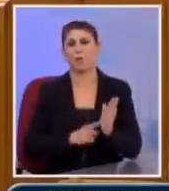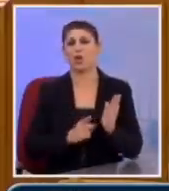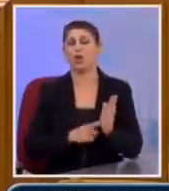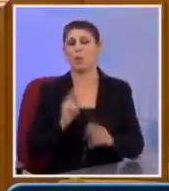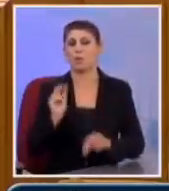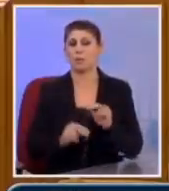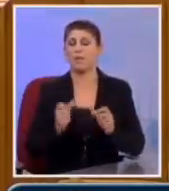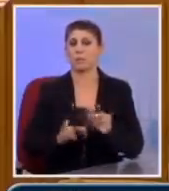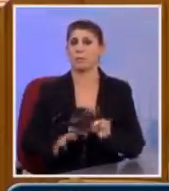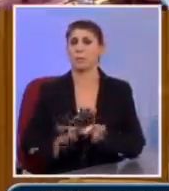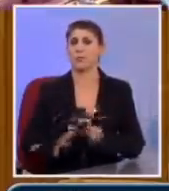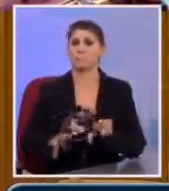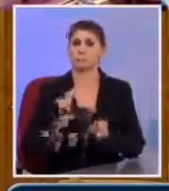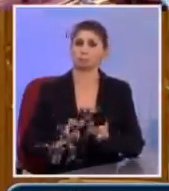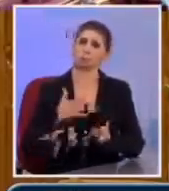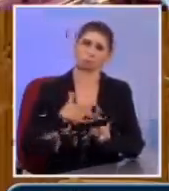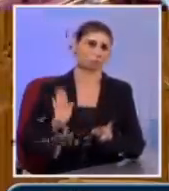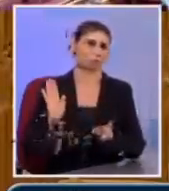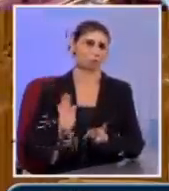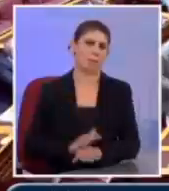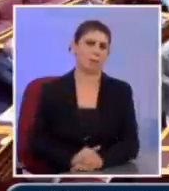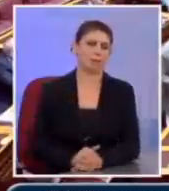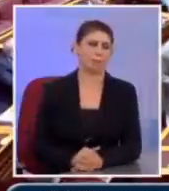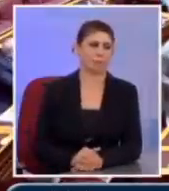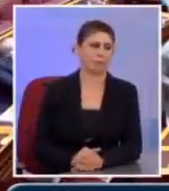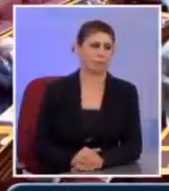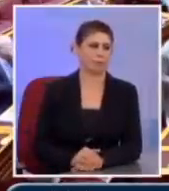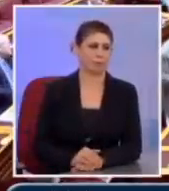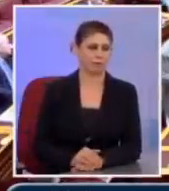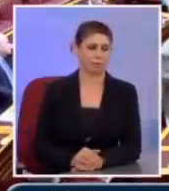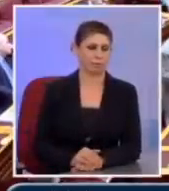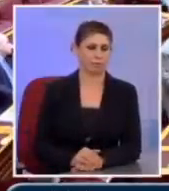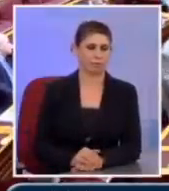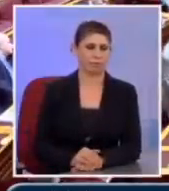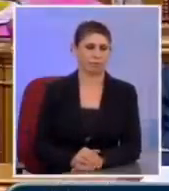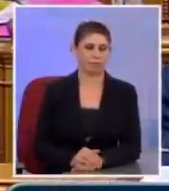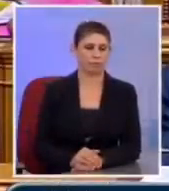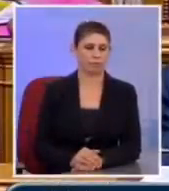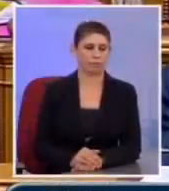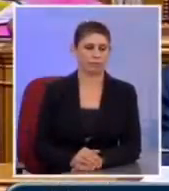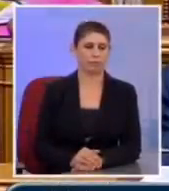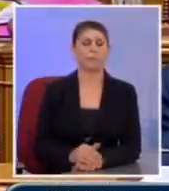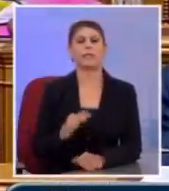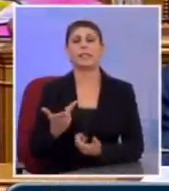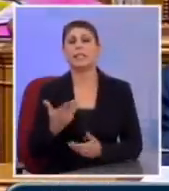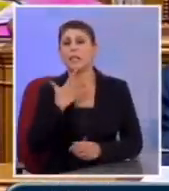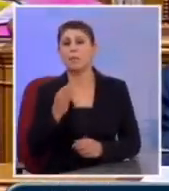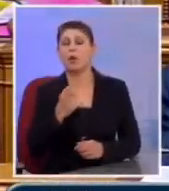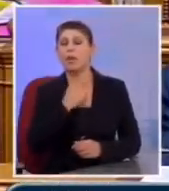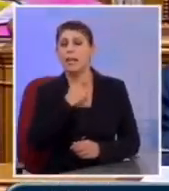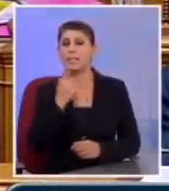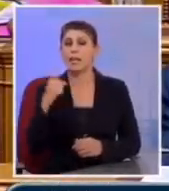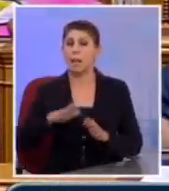νομοθετήσει με βάση αυτό που θα θέλαμε. Λοιπόν, γιατί λοιπόν χρειάζεται ένα